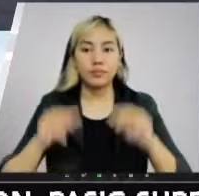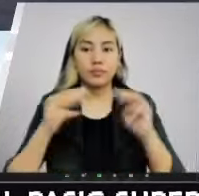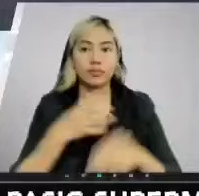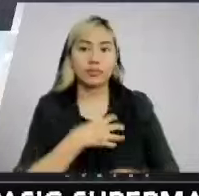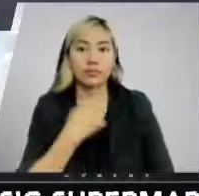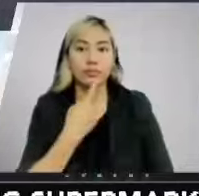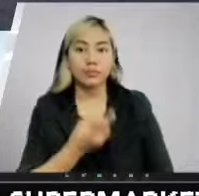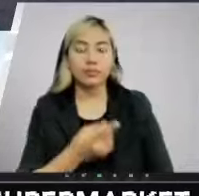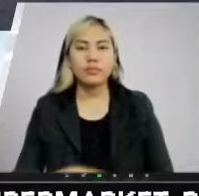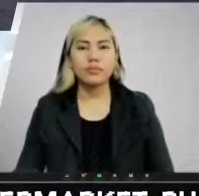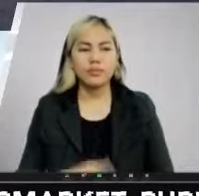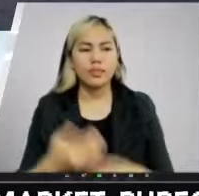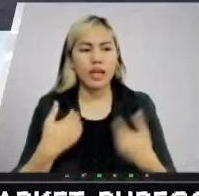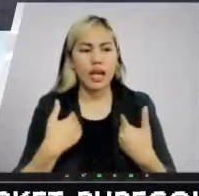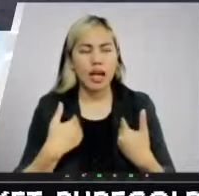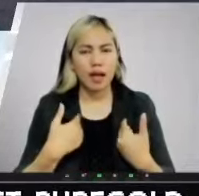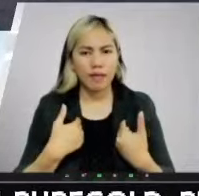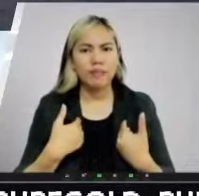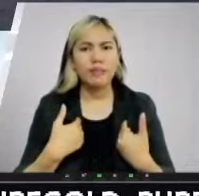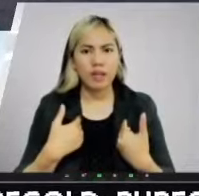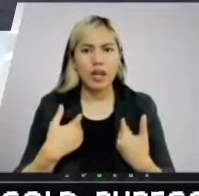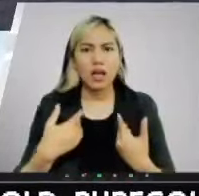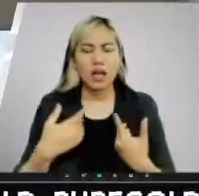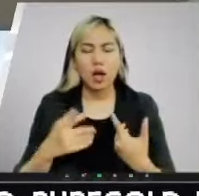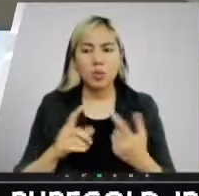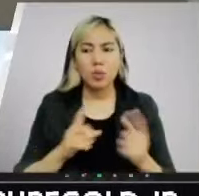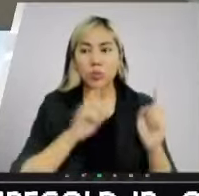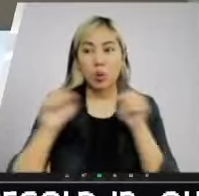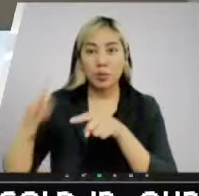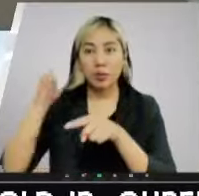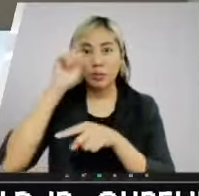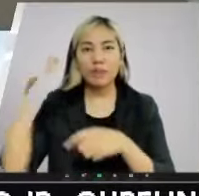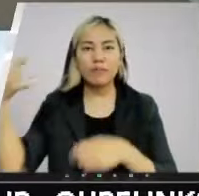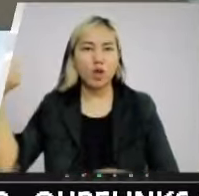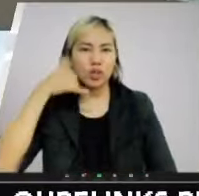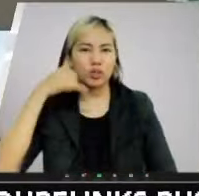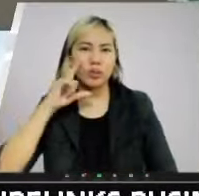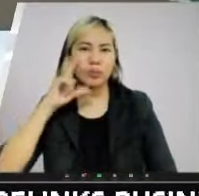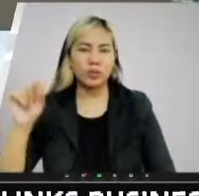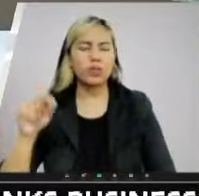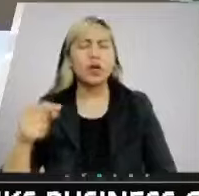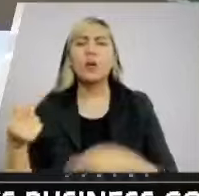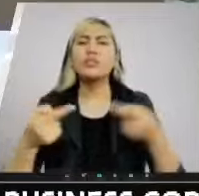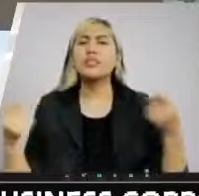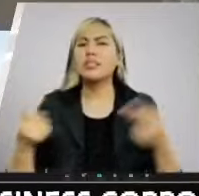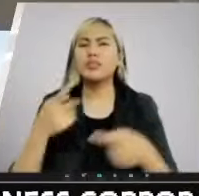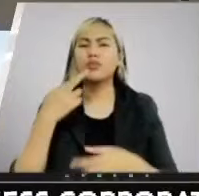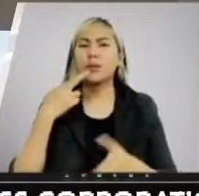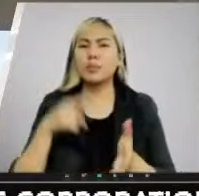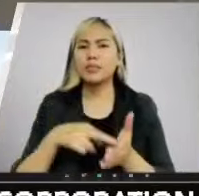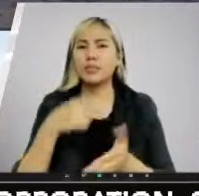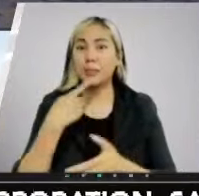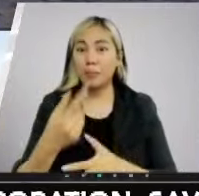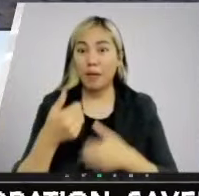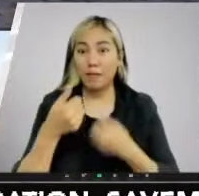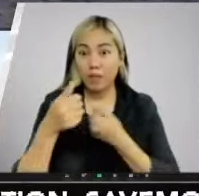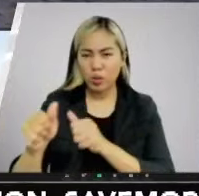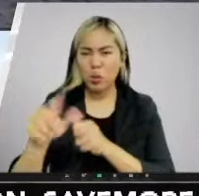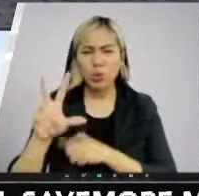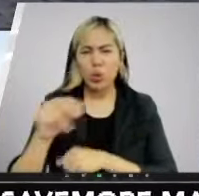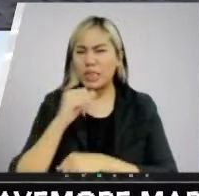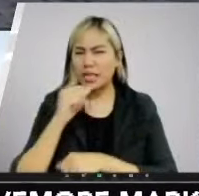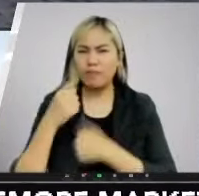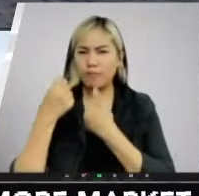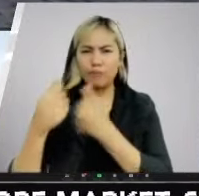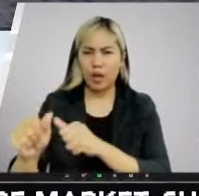isang gulo kaya naroon sila sa lugar. Taliwas ito sa naiulat na hinabol ng mga pulis sa mga nakamotorsiklo na umiwas sa checkpoint